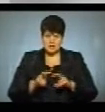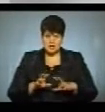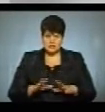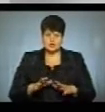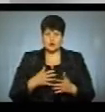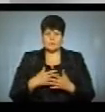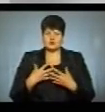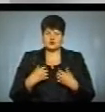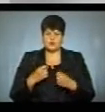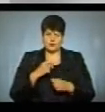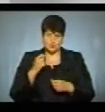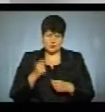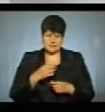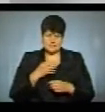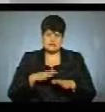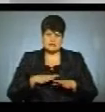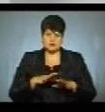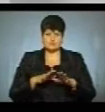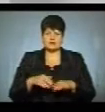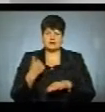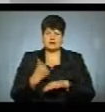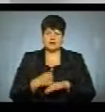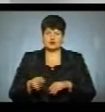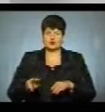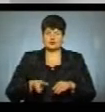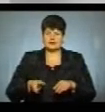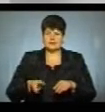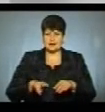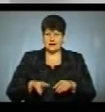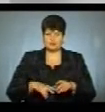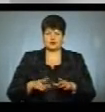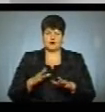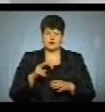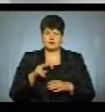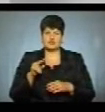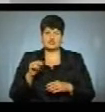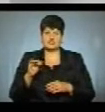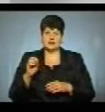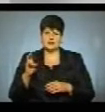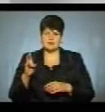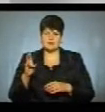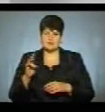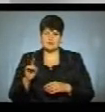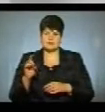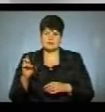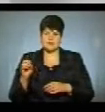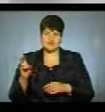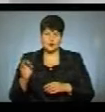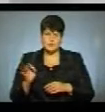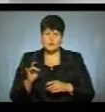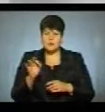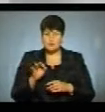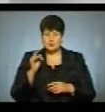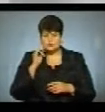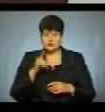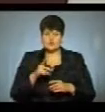здоров'я України, повідомила заступниця генерального директора цього закладу Людмила Черненко. Нагадаю, про підозру хвороби